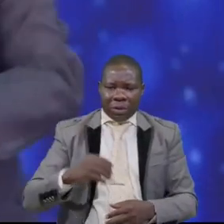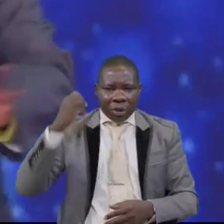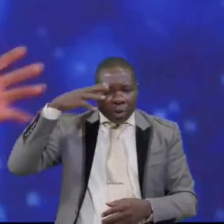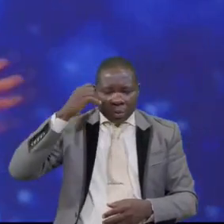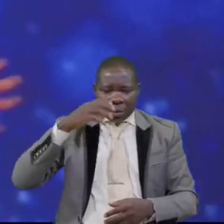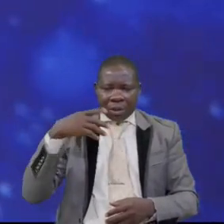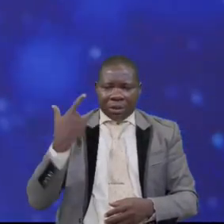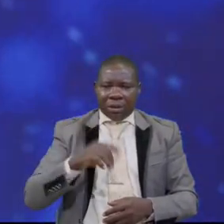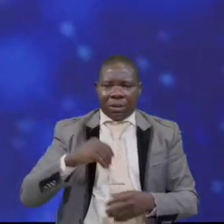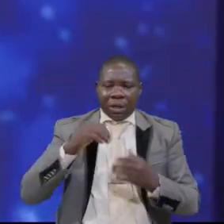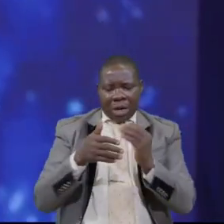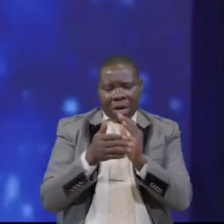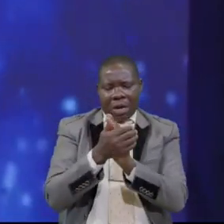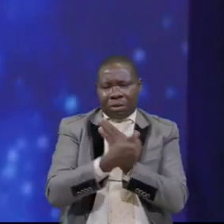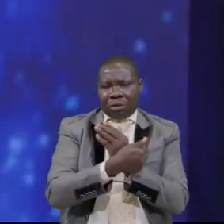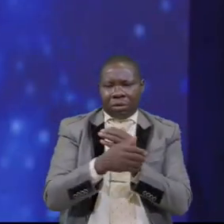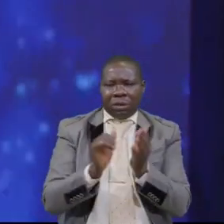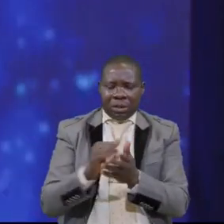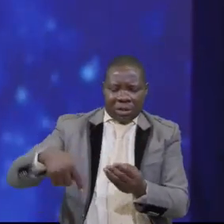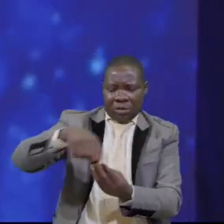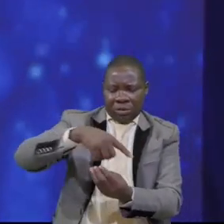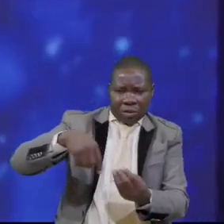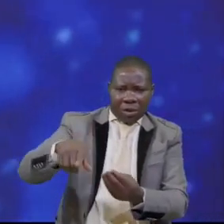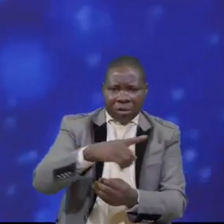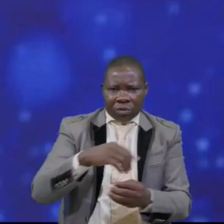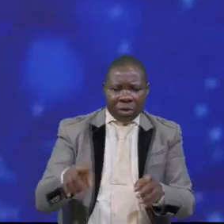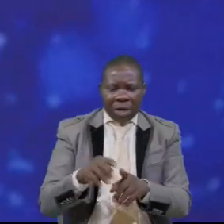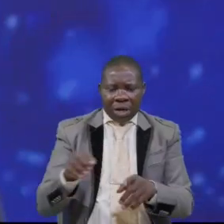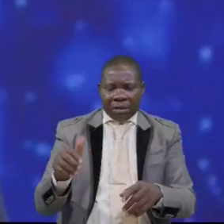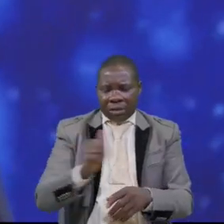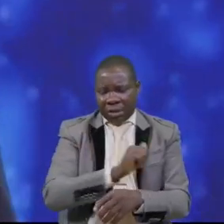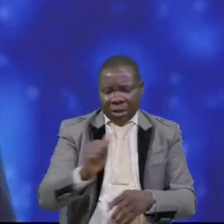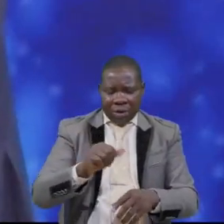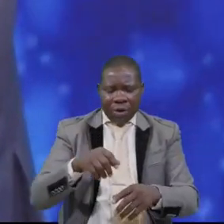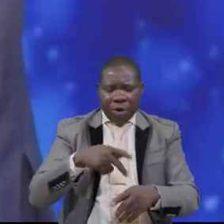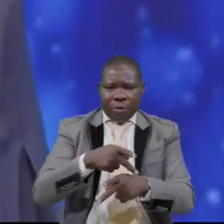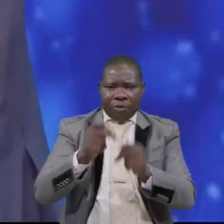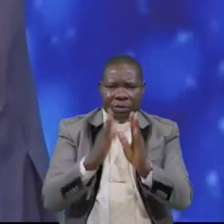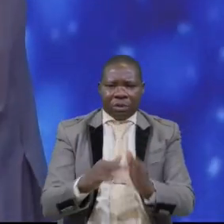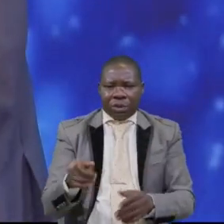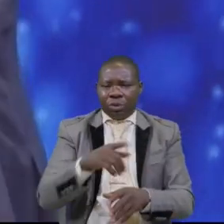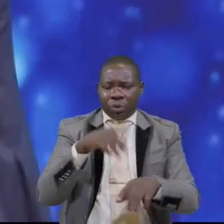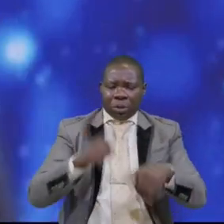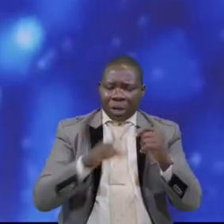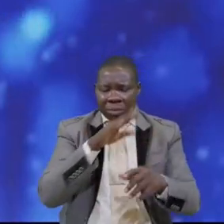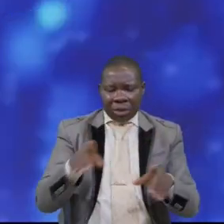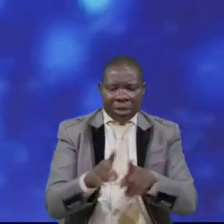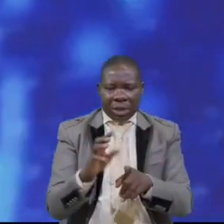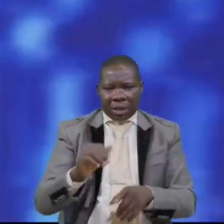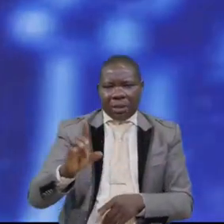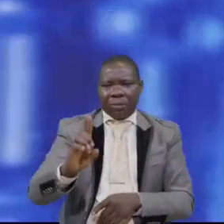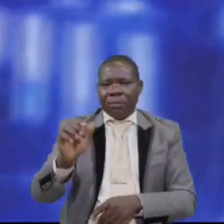la divination, la magie qui t'environne comme professionnel. Ce n'est pas possible d'être comme un Daniel en ce lieu